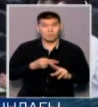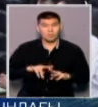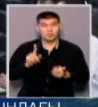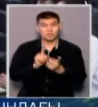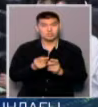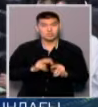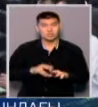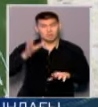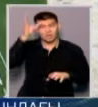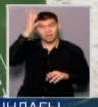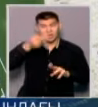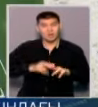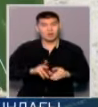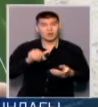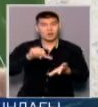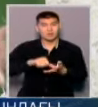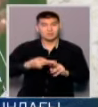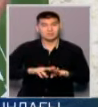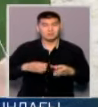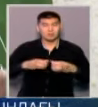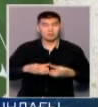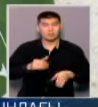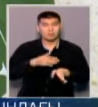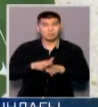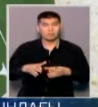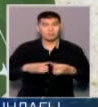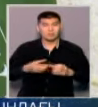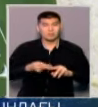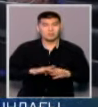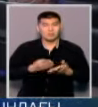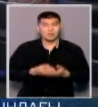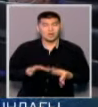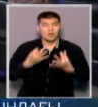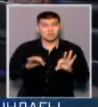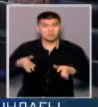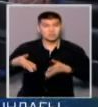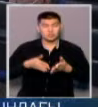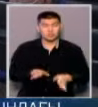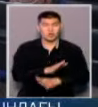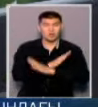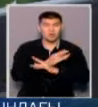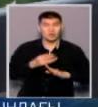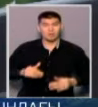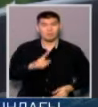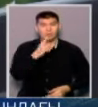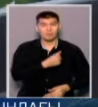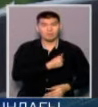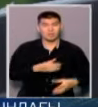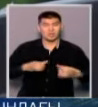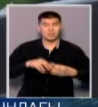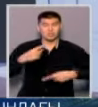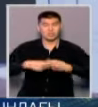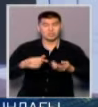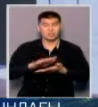Басқосуға жиылған ғалымдар мерейтойға қатысты ұсыныс пікірлерімен де бөлісті. Түйіні сол, азаттық жолында құрбан болған ұлт батырының ерлігін келер